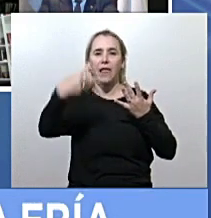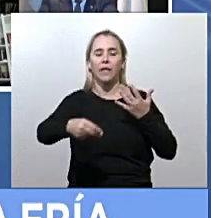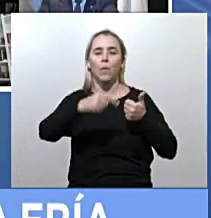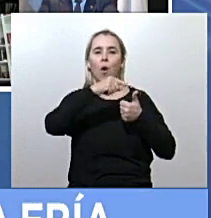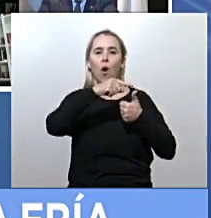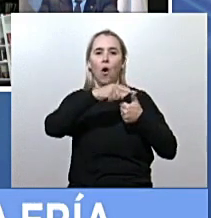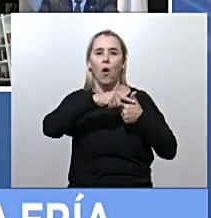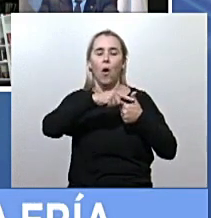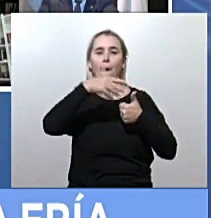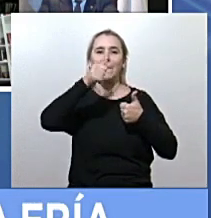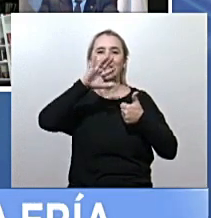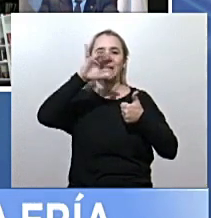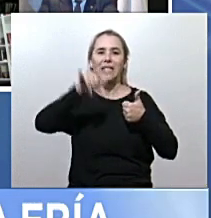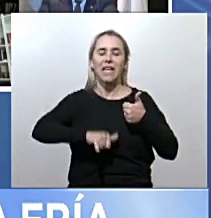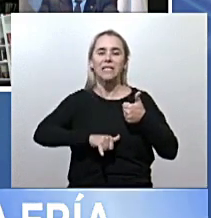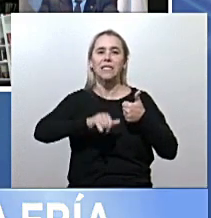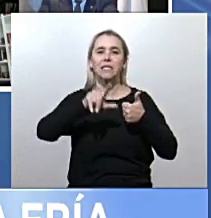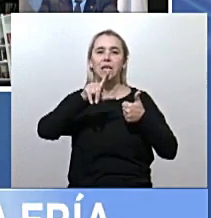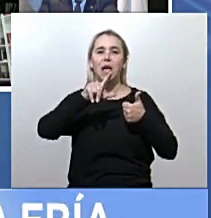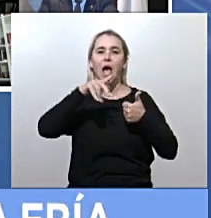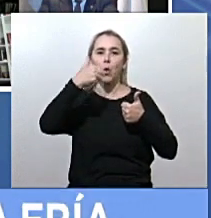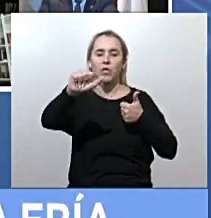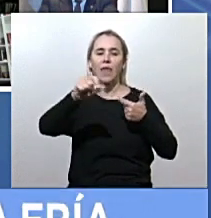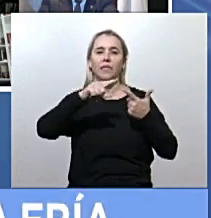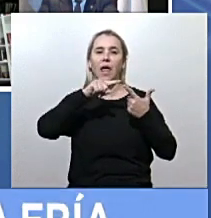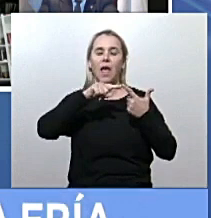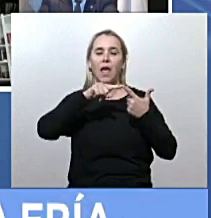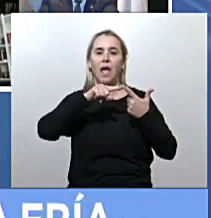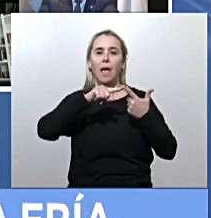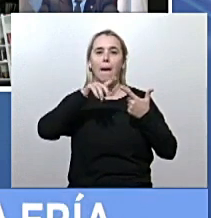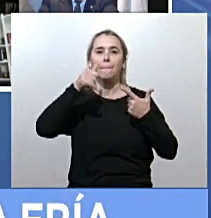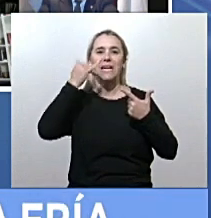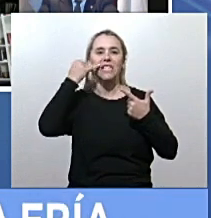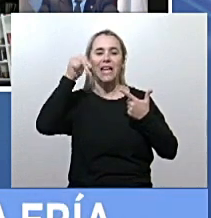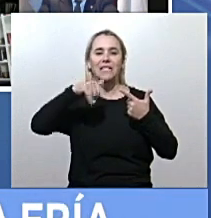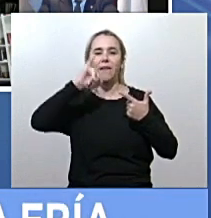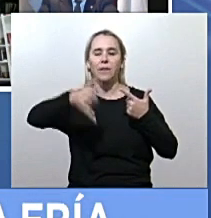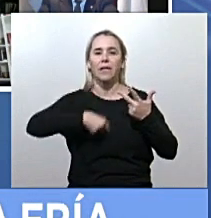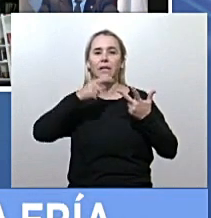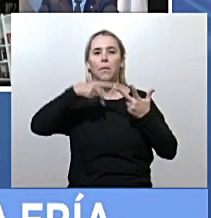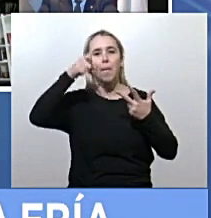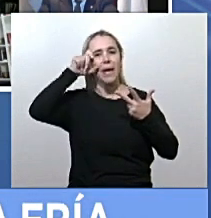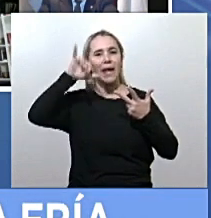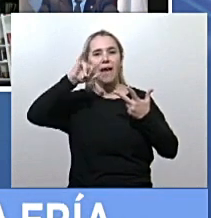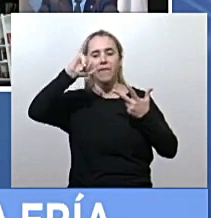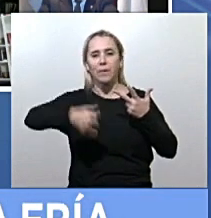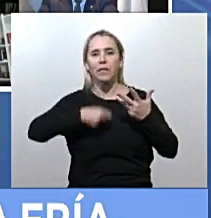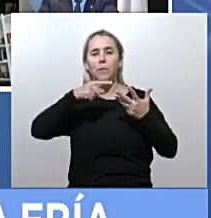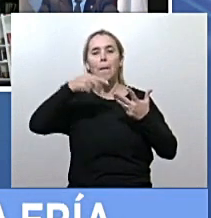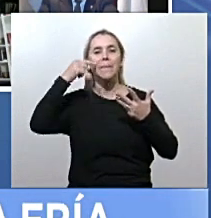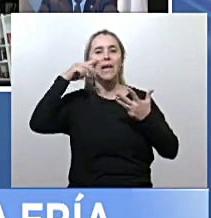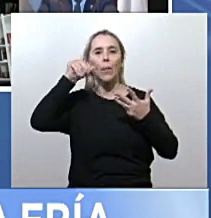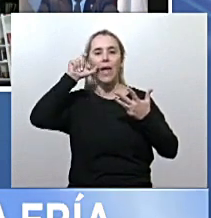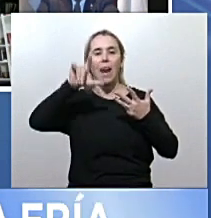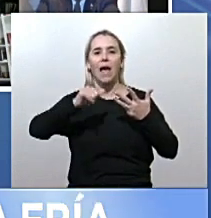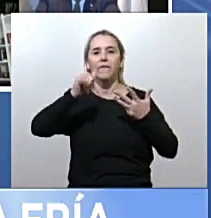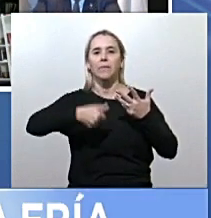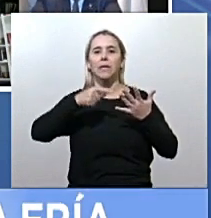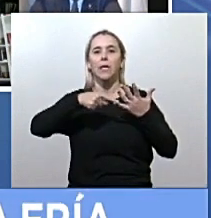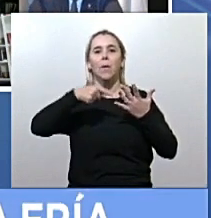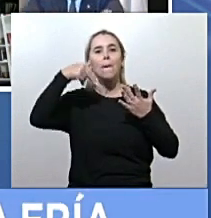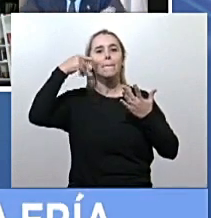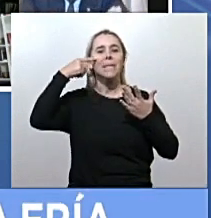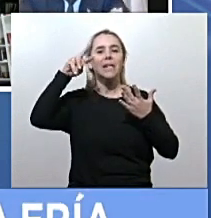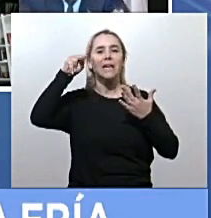negativo. Martínez Julio, ausente. Mayanza, afirmativo. Mira, afirmativo. Mirabel, afirmativo. Mirkin,